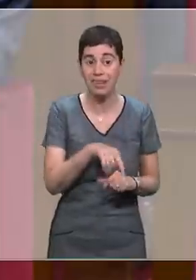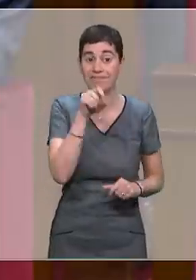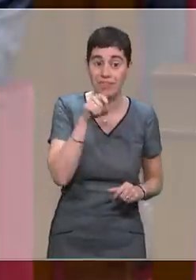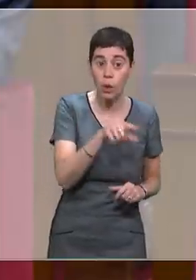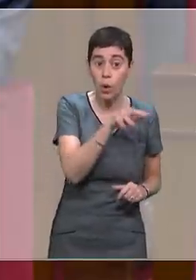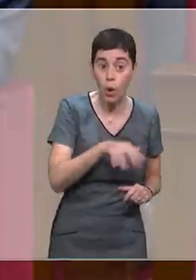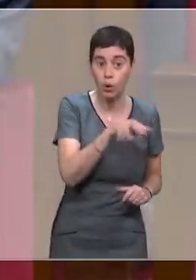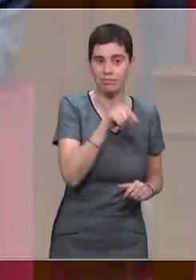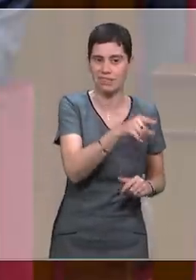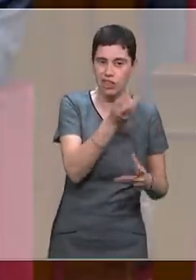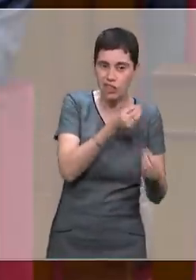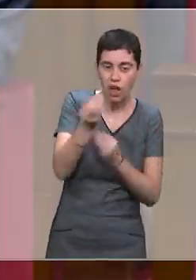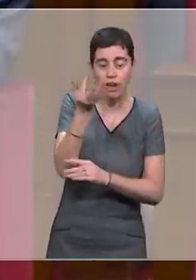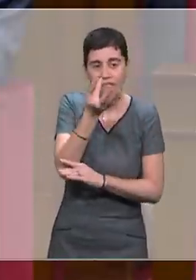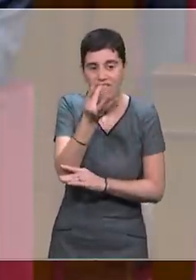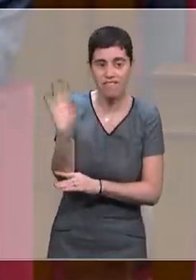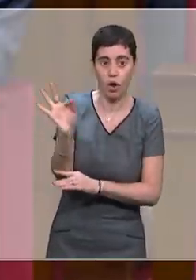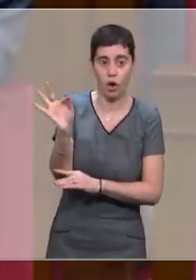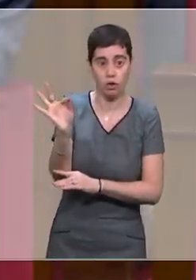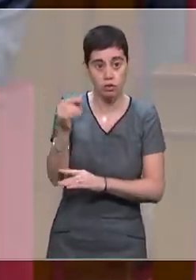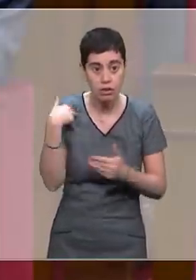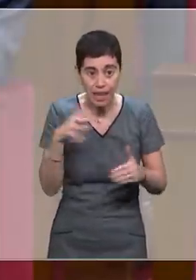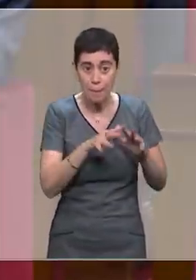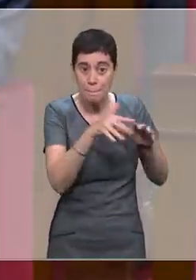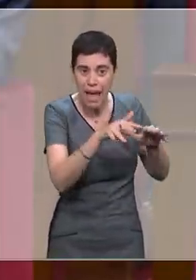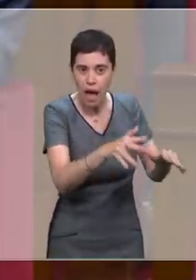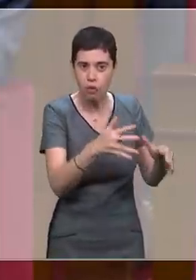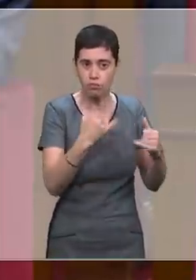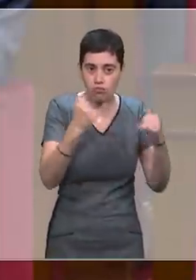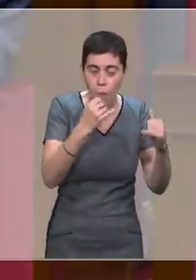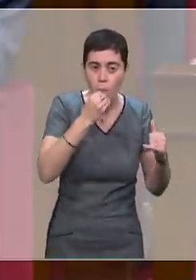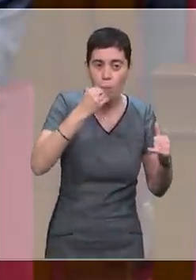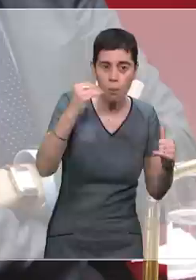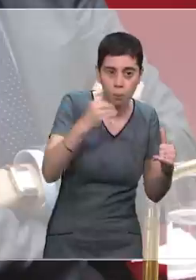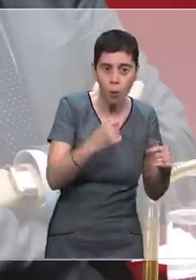qui font de la France une puissance maritime, une puissance